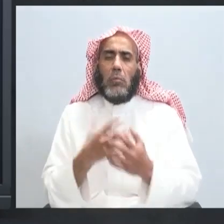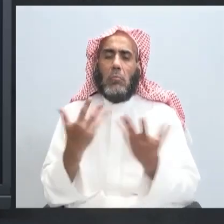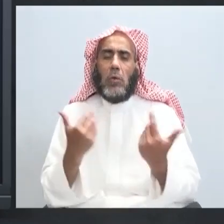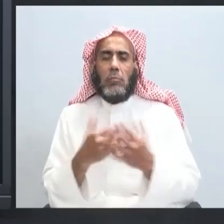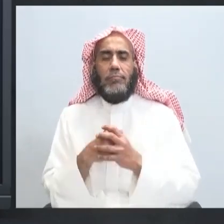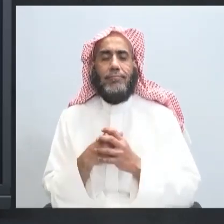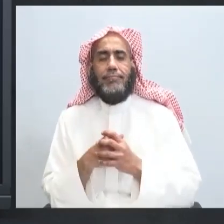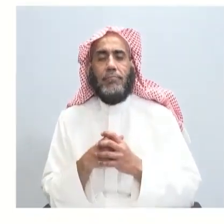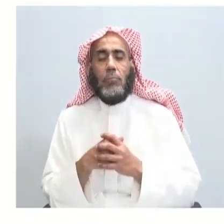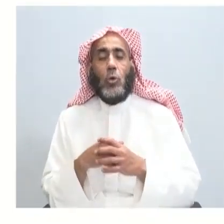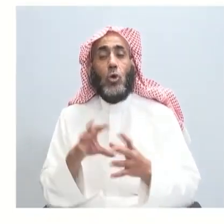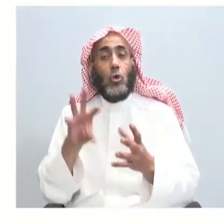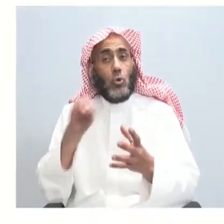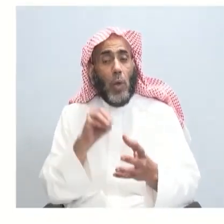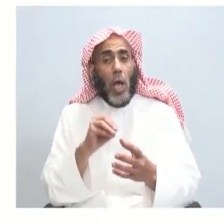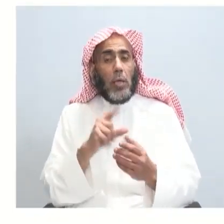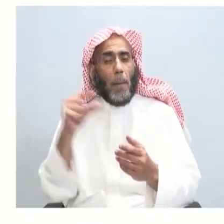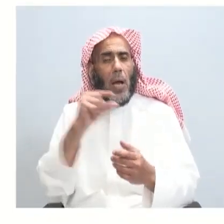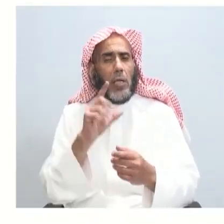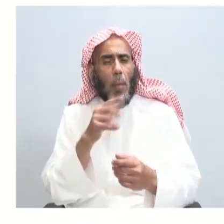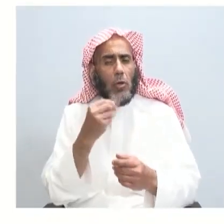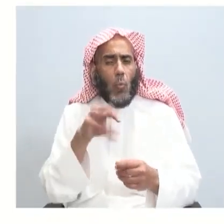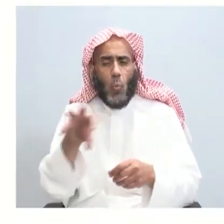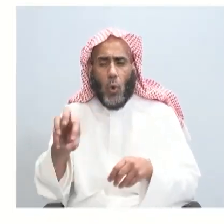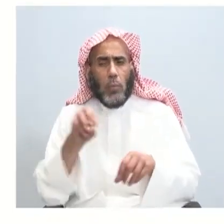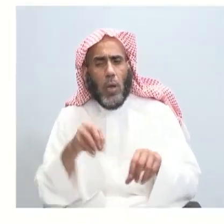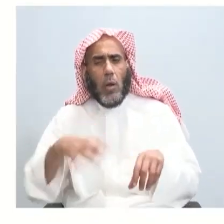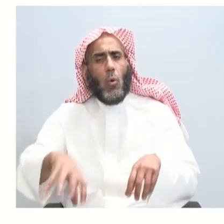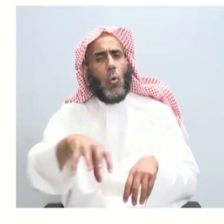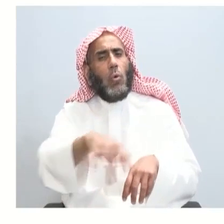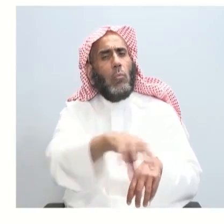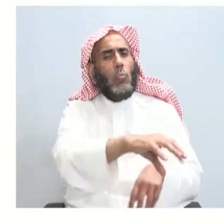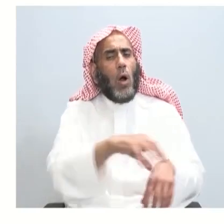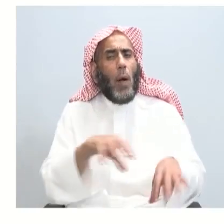رايكم جمعت ماده المعاجم من كل القبائل العربيه